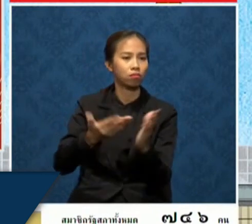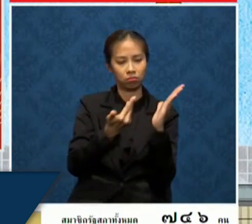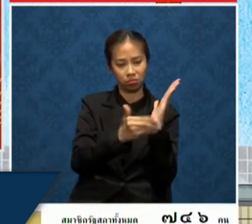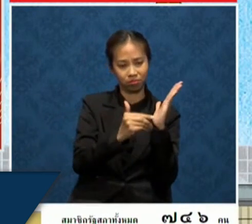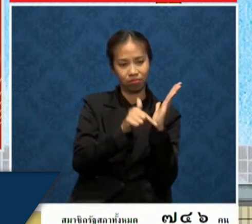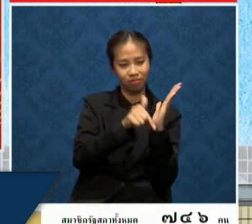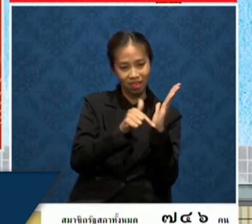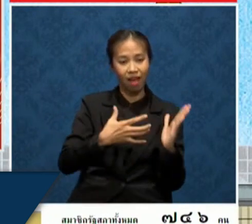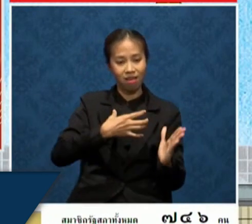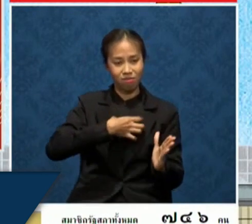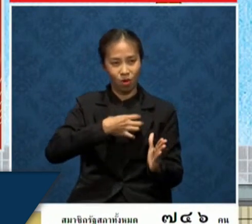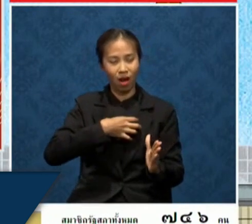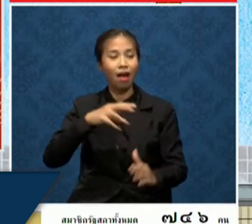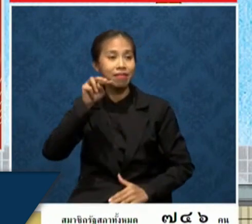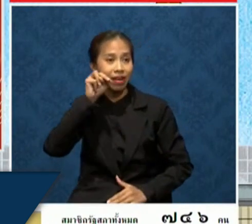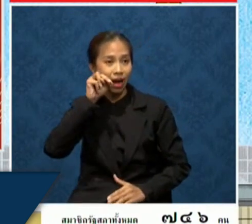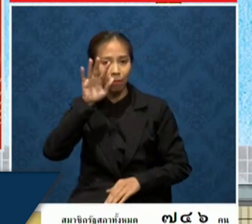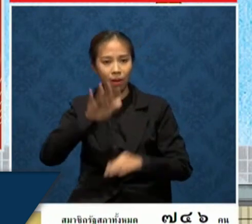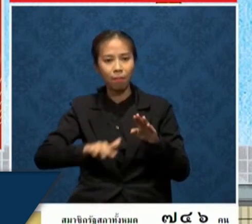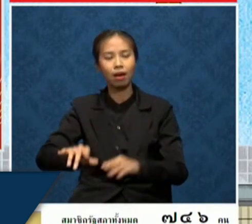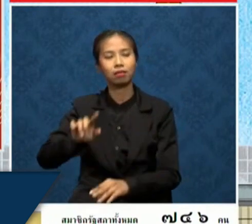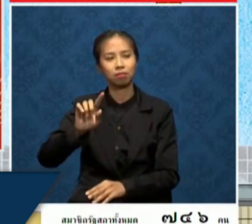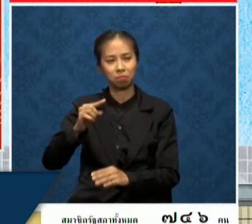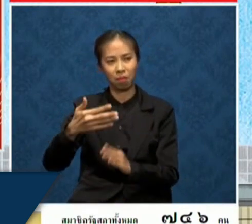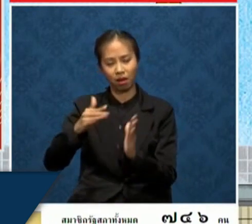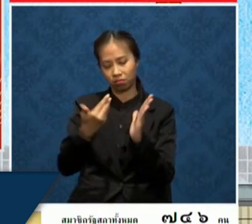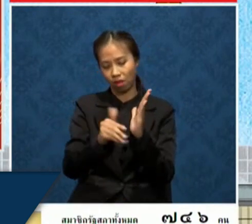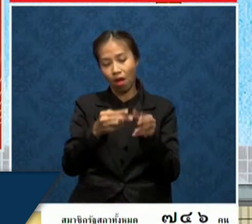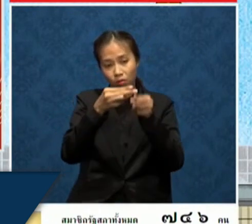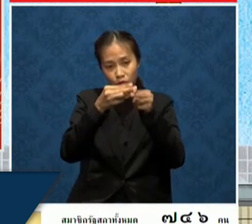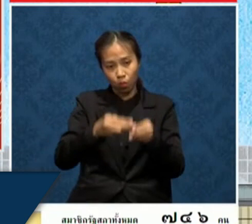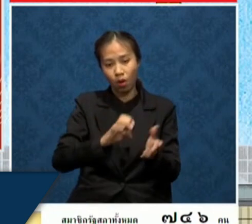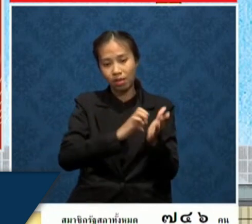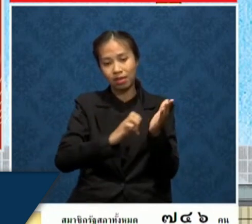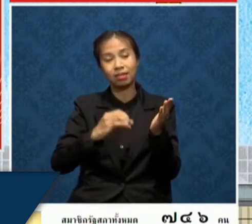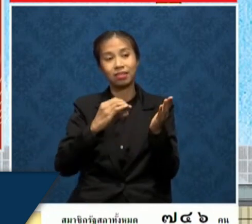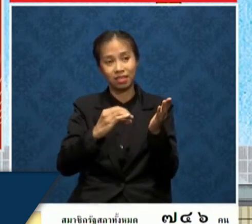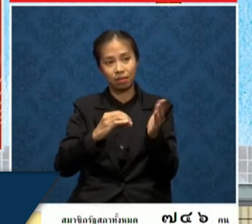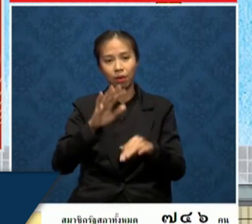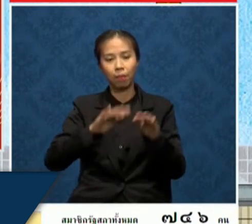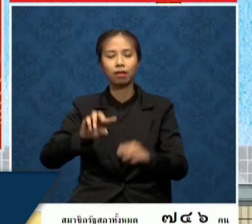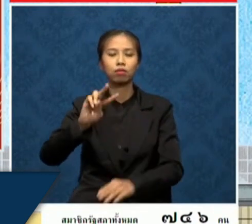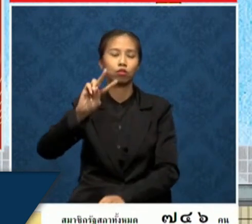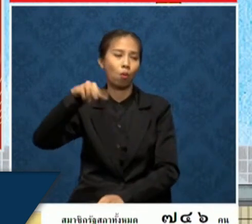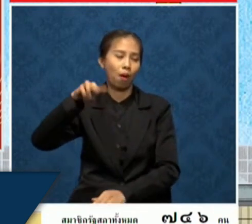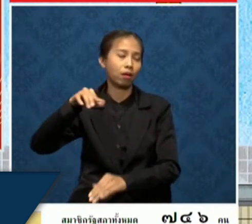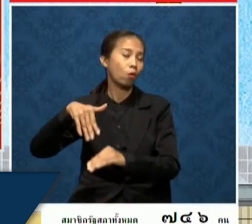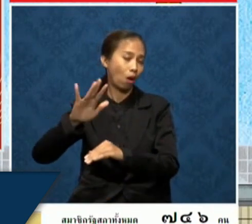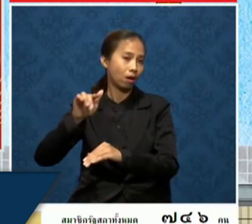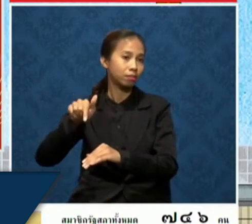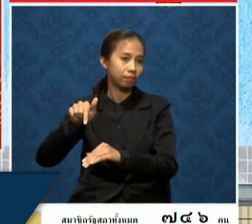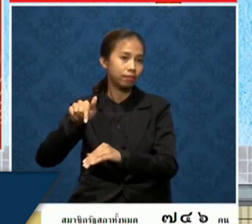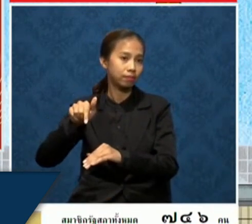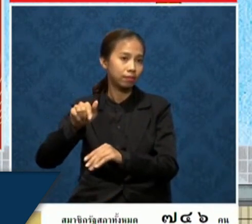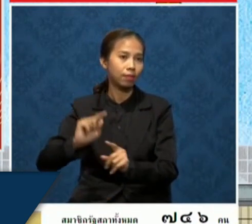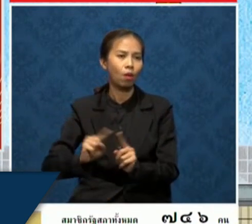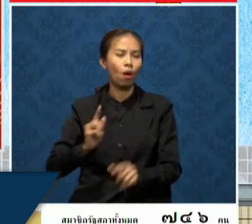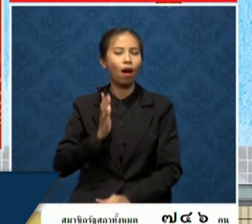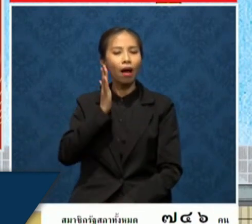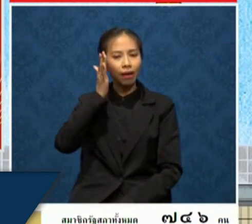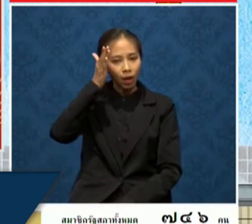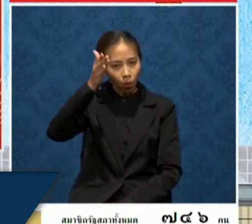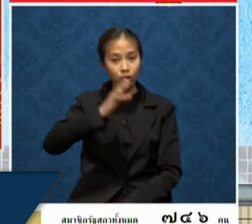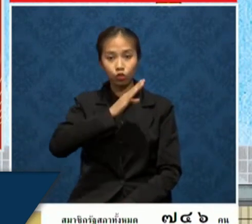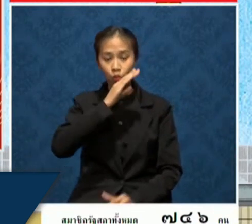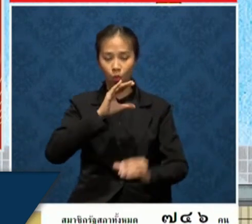ใช้น้ำปีละ 4,100 ล้านลูกบาศก์เมตรเฉพาะ EC อย่างเดียวต้องการใช้ที่ 2,400 ล้านลูกบาศก์เมตรอนาคตเมื่อโครง